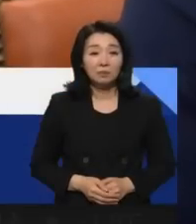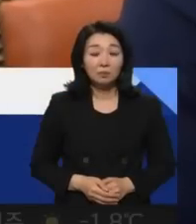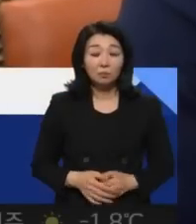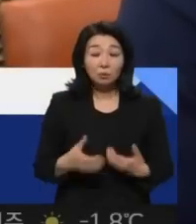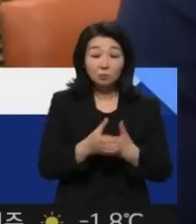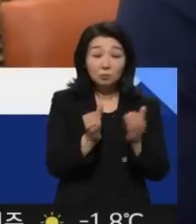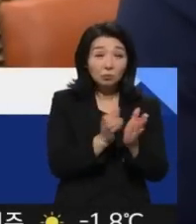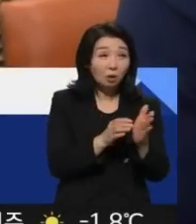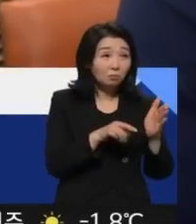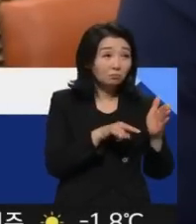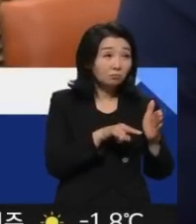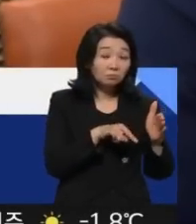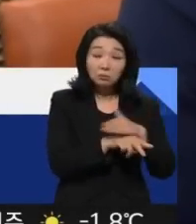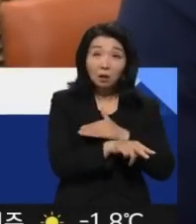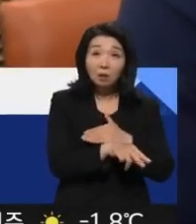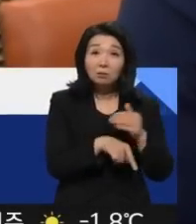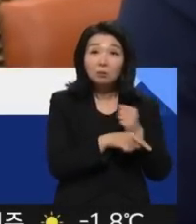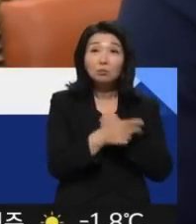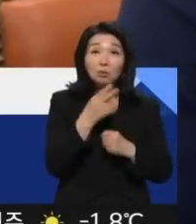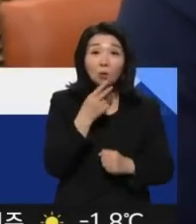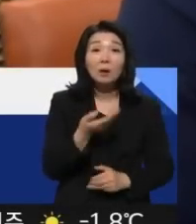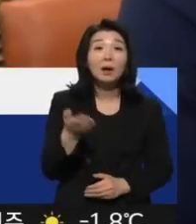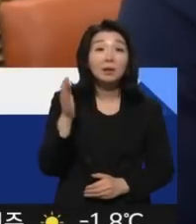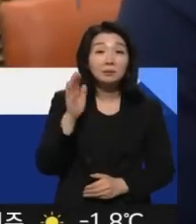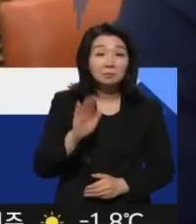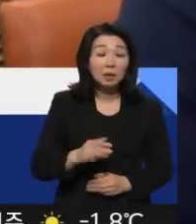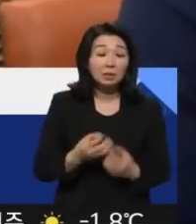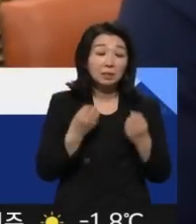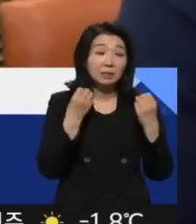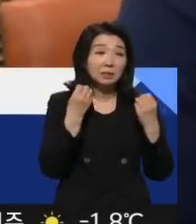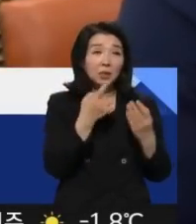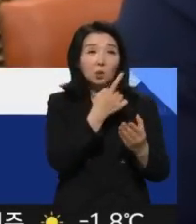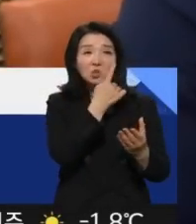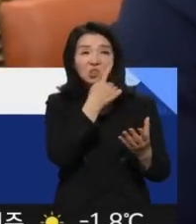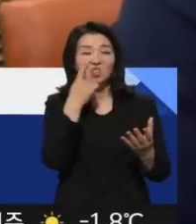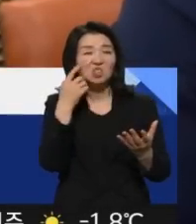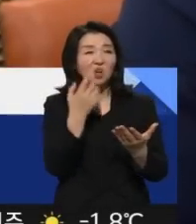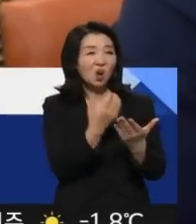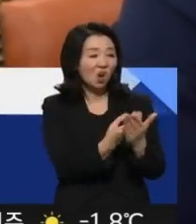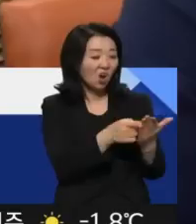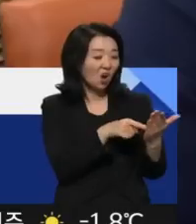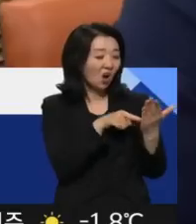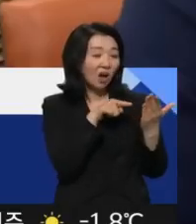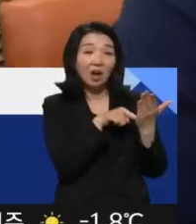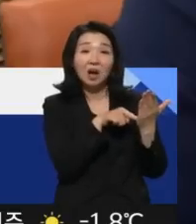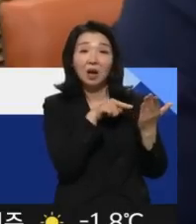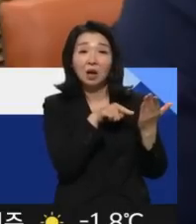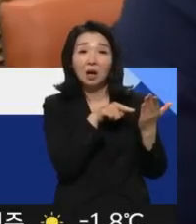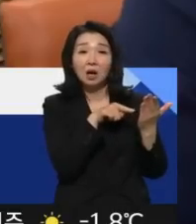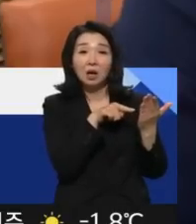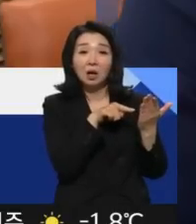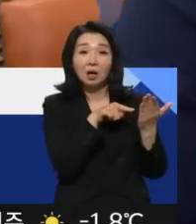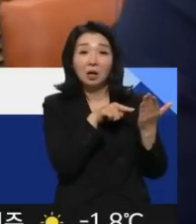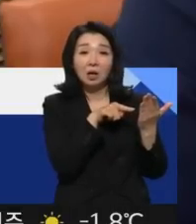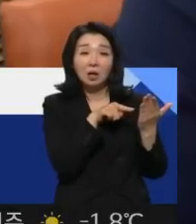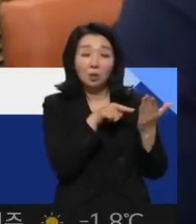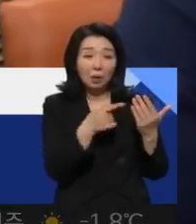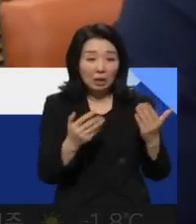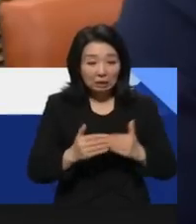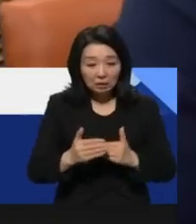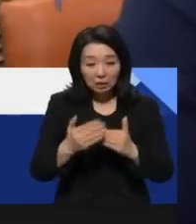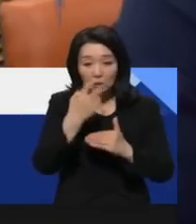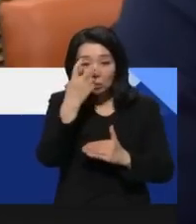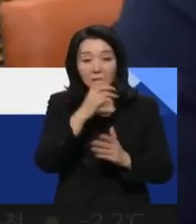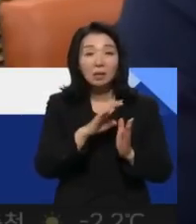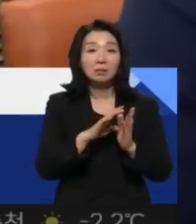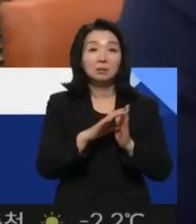이유는 없지요. 그러나 이제 아까 말씀드린 대로 새로운 증거가 나오거나 그동안 진행됐던 것 중에